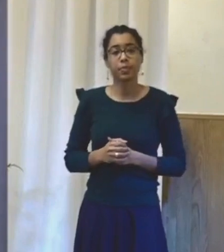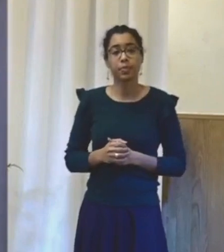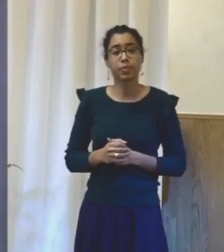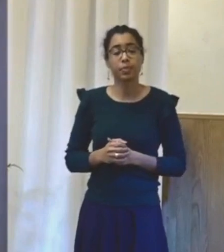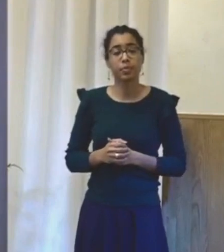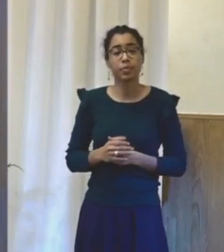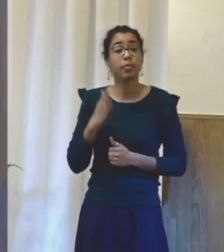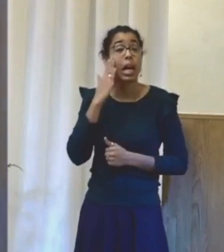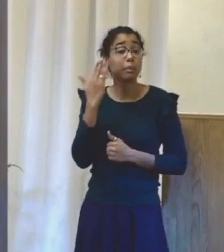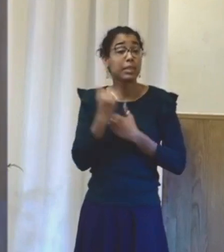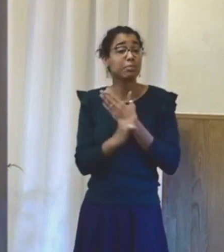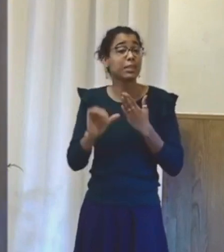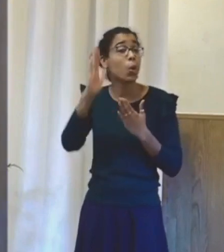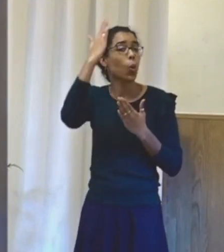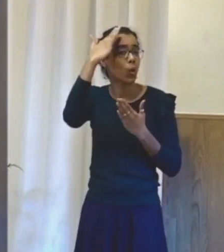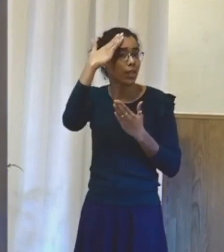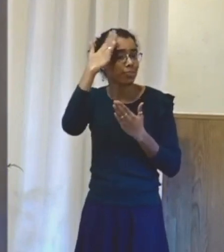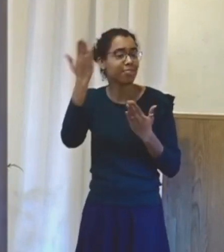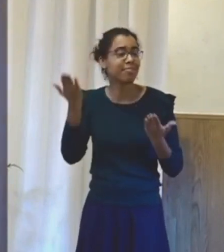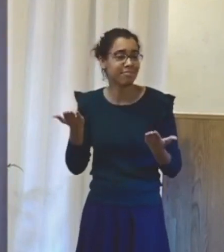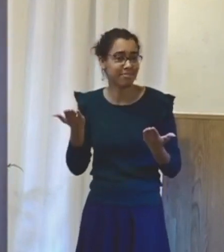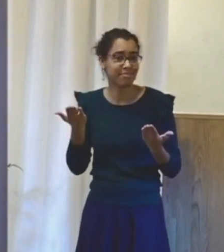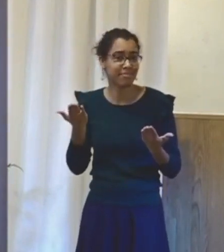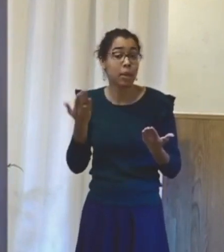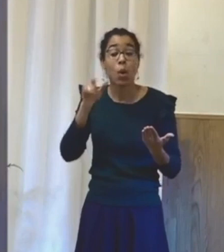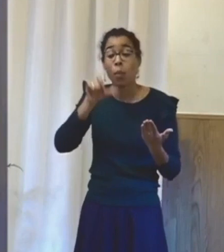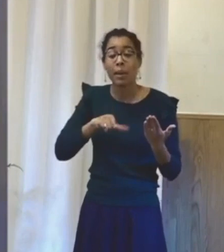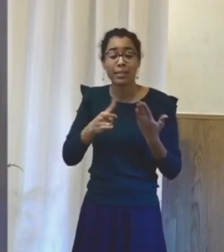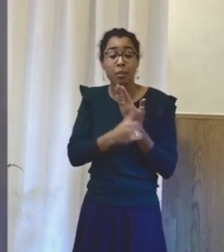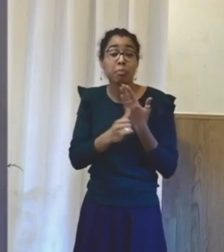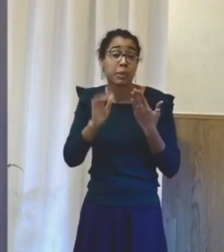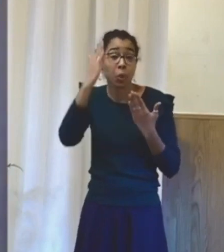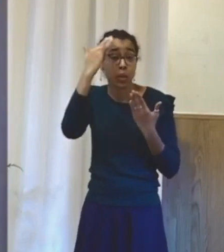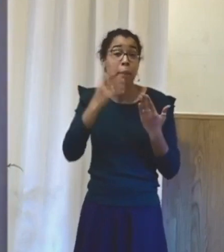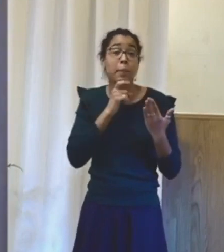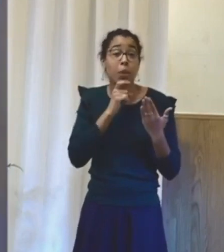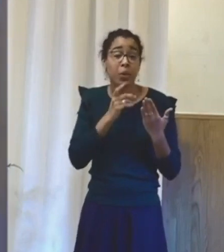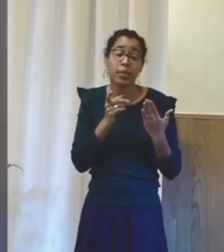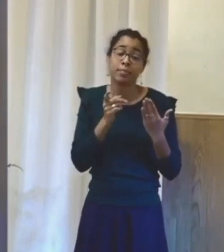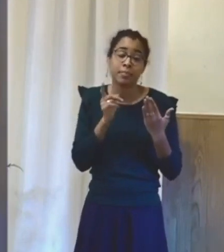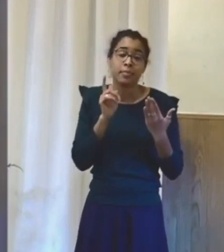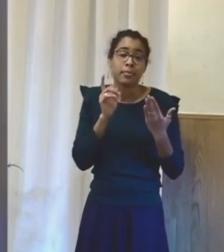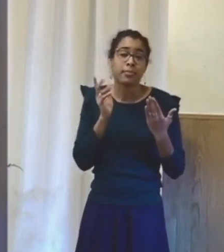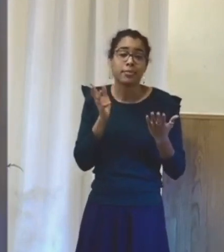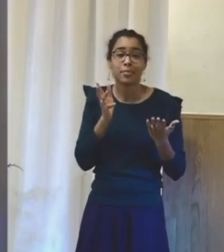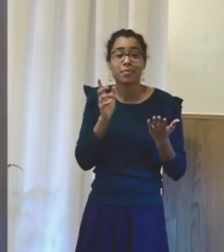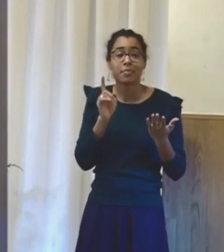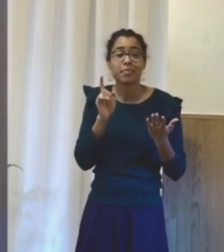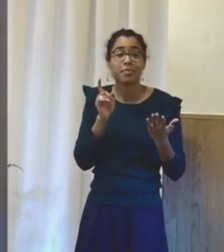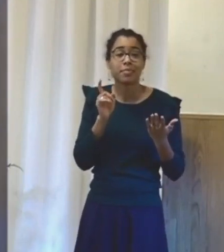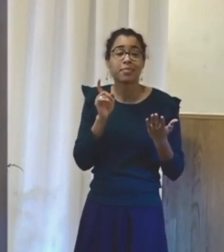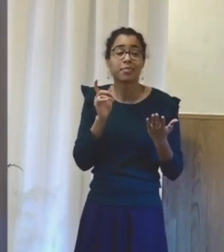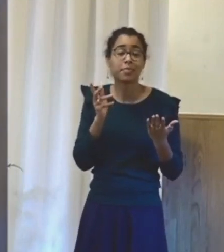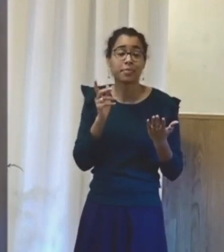Si vous connaissez votre Bible, ceux qui ne la connaissent pas encore, je vous invite à aller justement